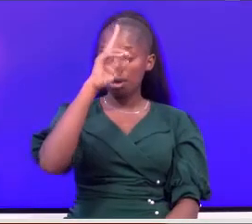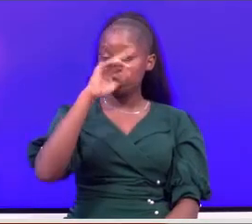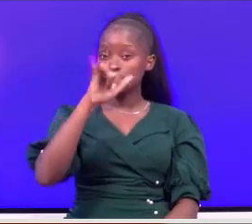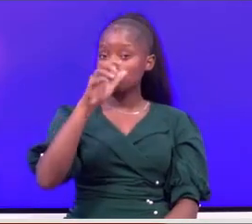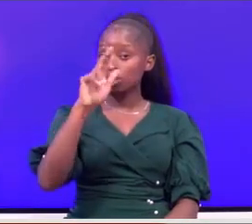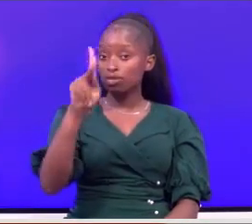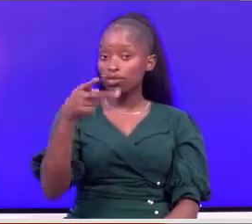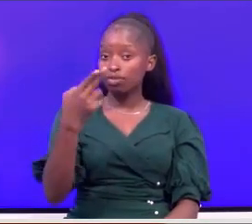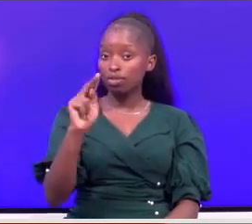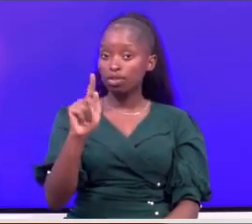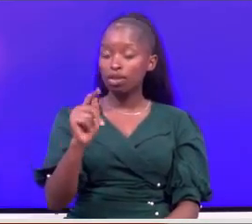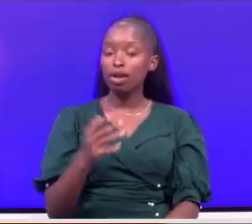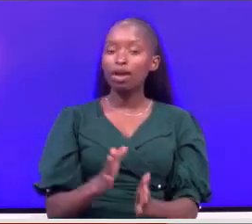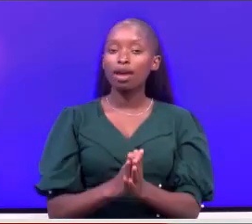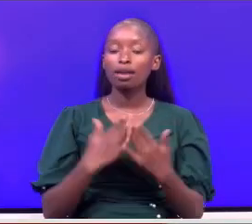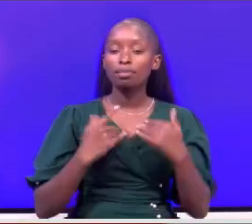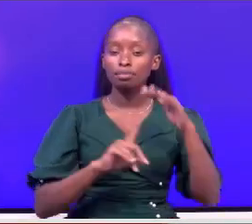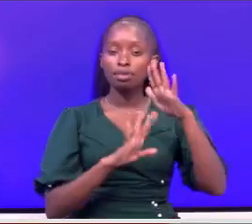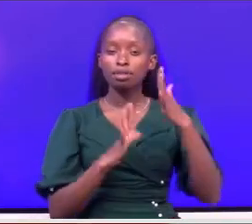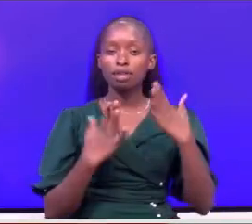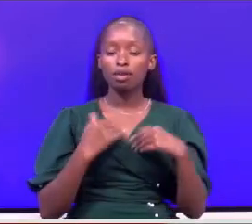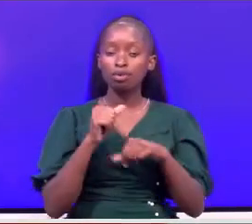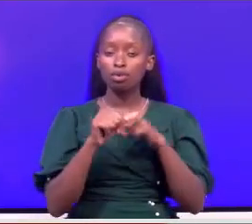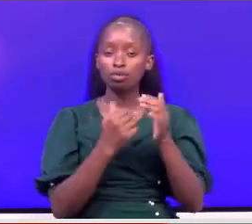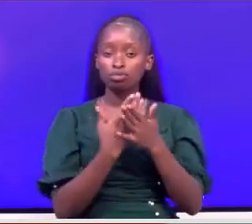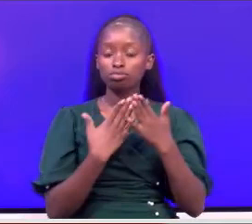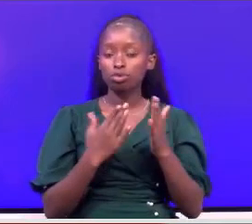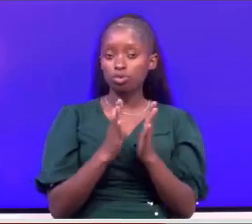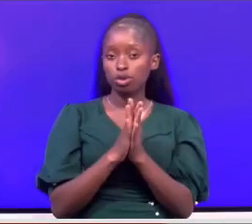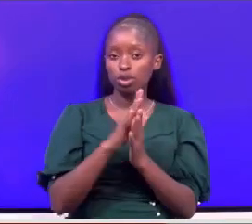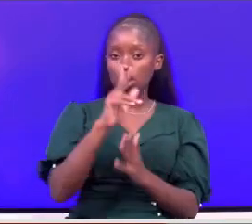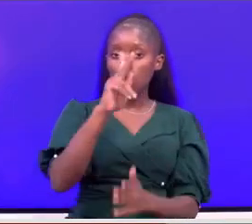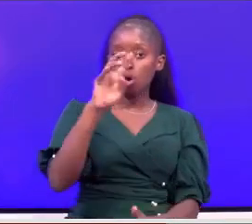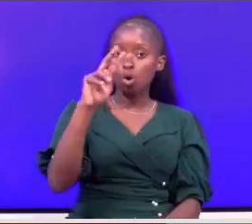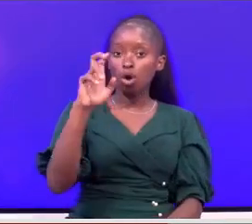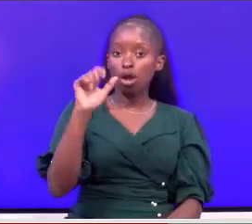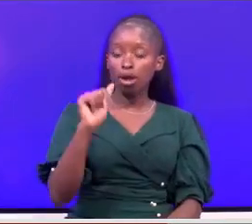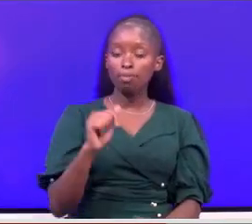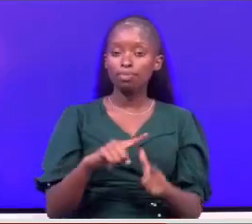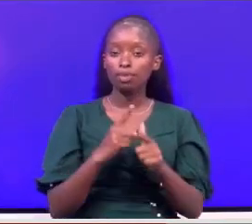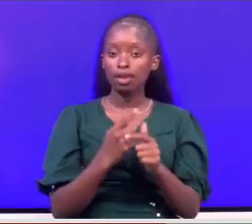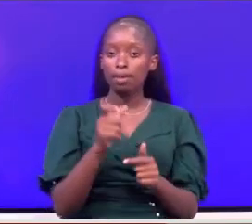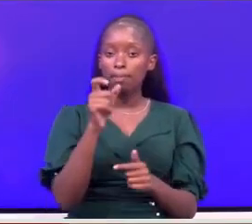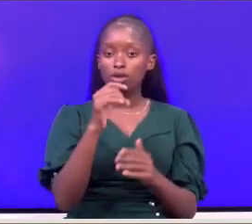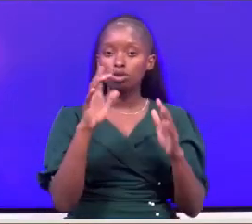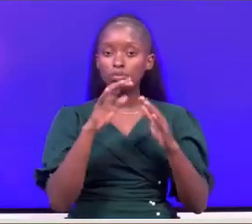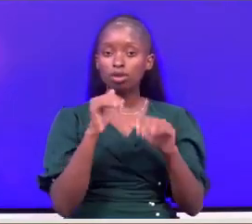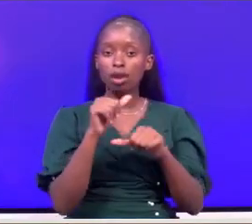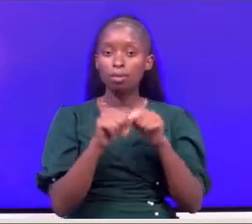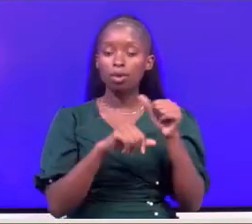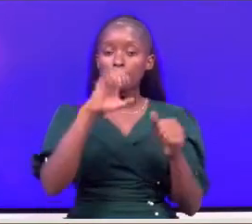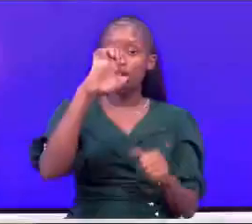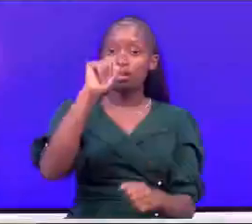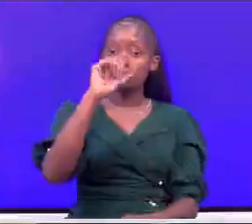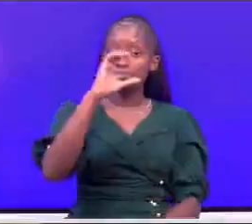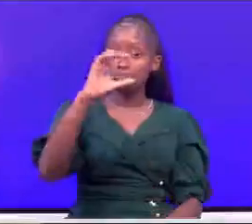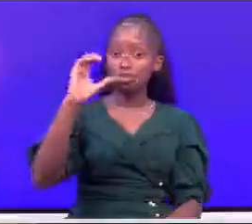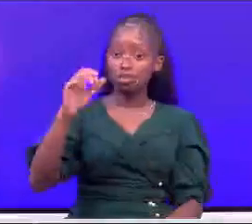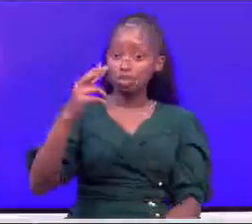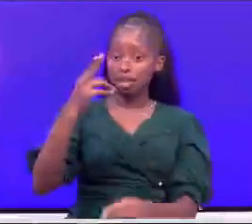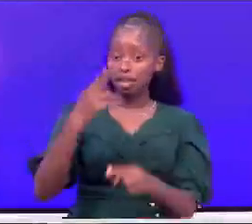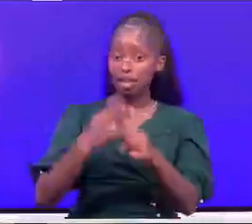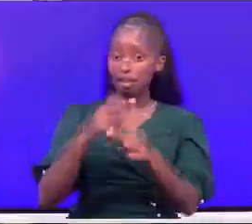Muturi, mkurugenzi wa mashtaka ya Umarenson Igonga na afisa mkuu mtendaji wa EACC Twalib